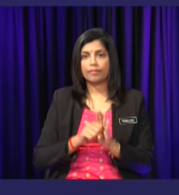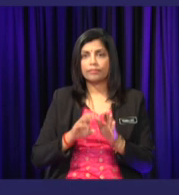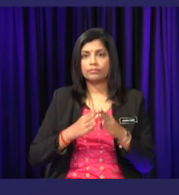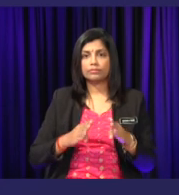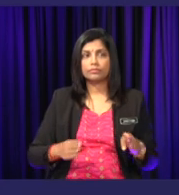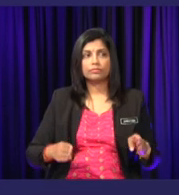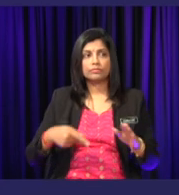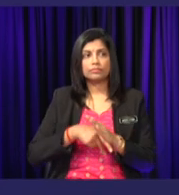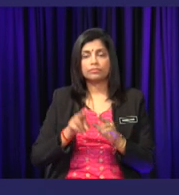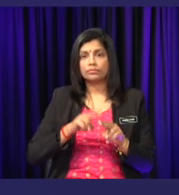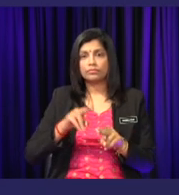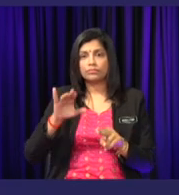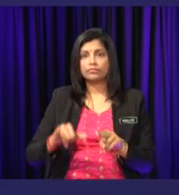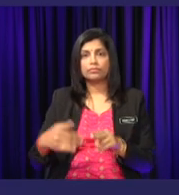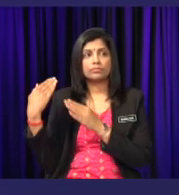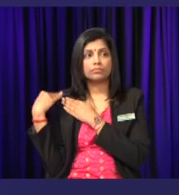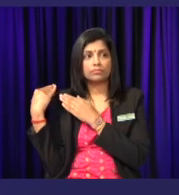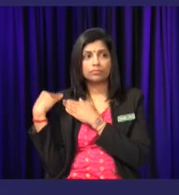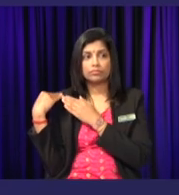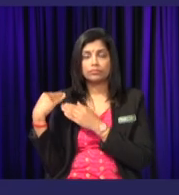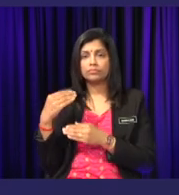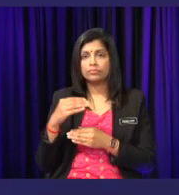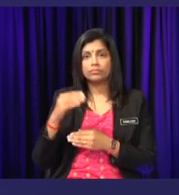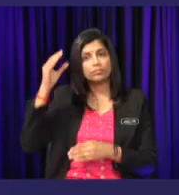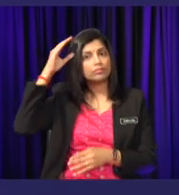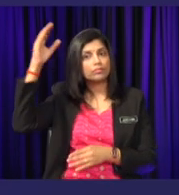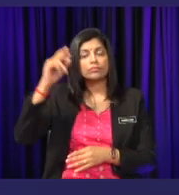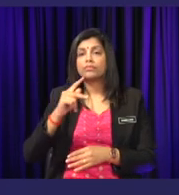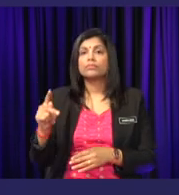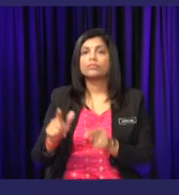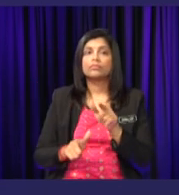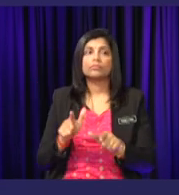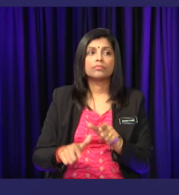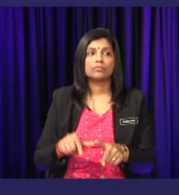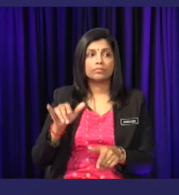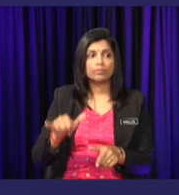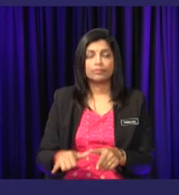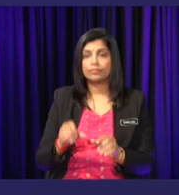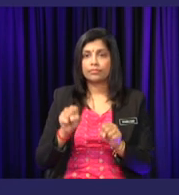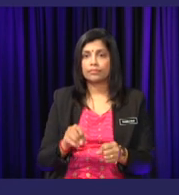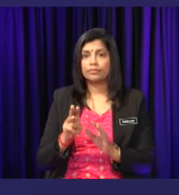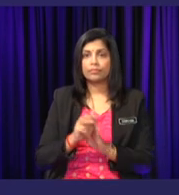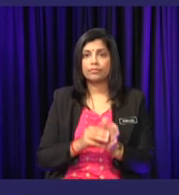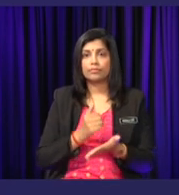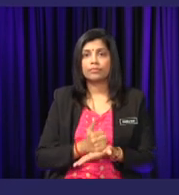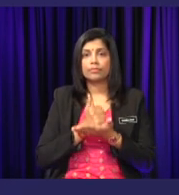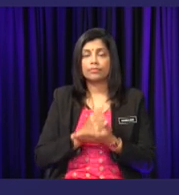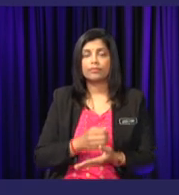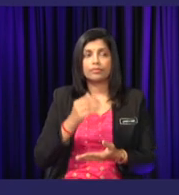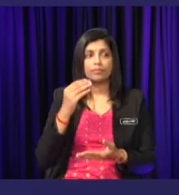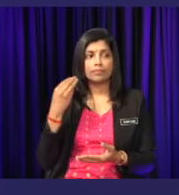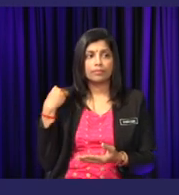jadi coba pahami dan analisis dulu ya apa yang ada dalam permasalahan ini Baik